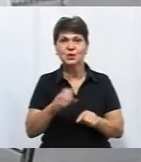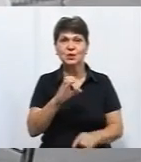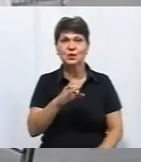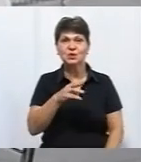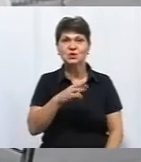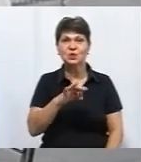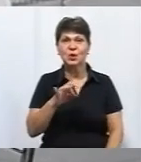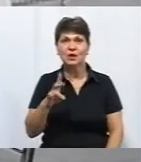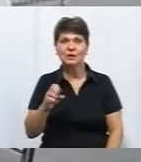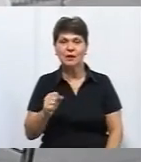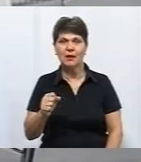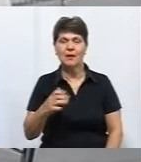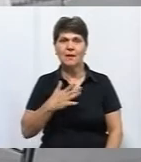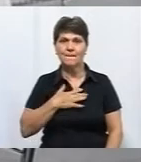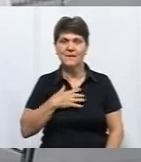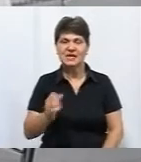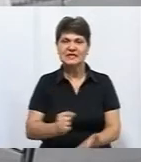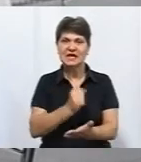на нашій сторінці закріплювали